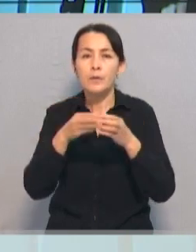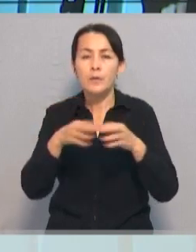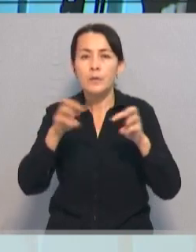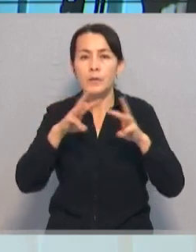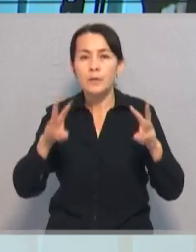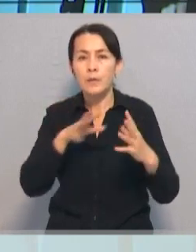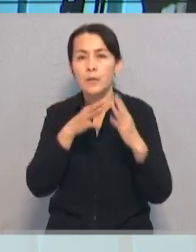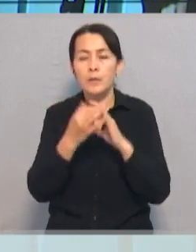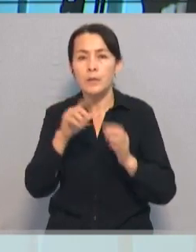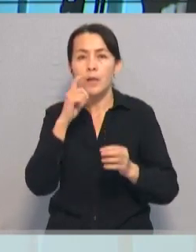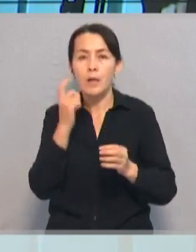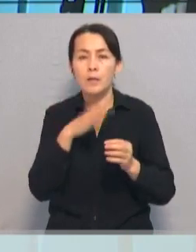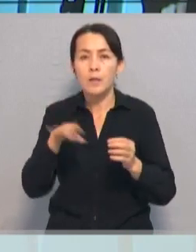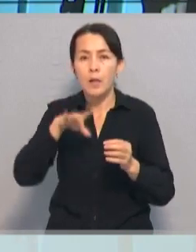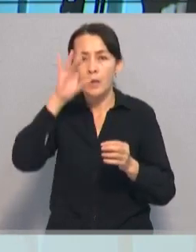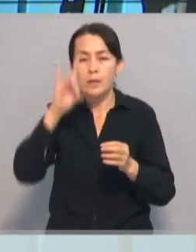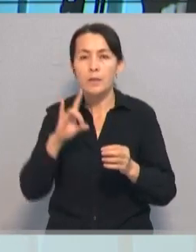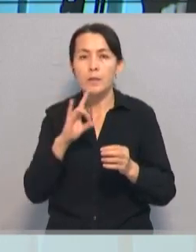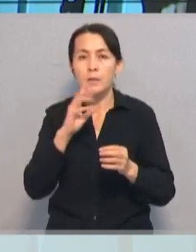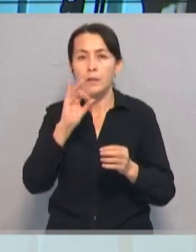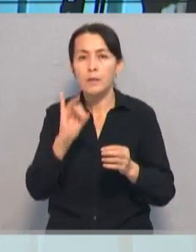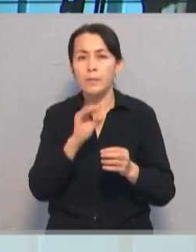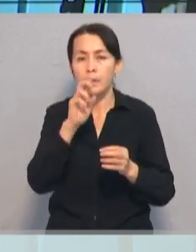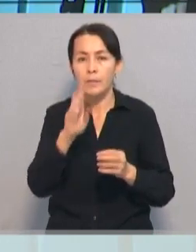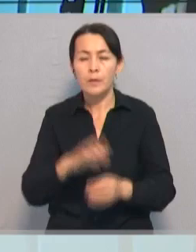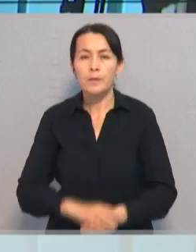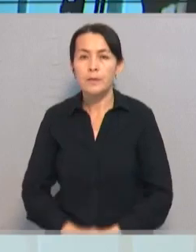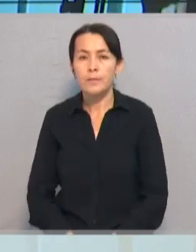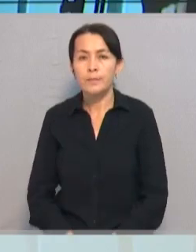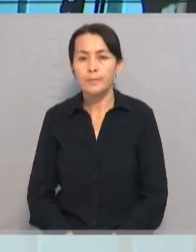Министерства сельского хозяйства Республики Казахстан Ибрагим Бегасылов.